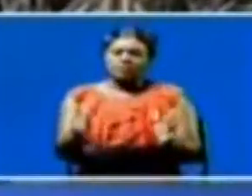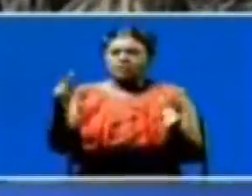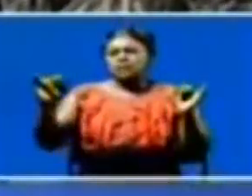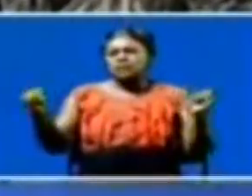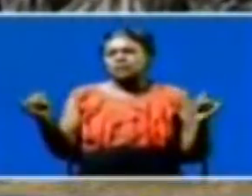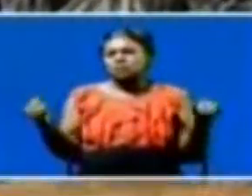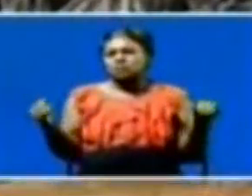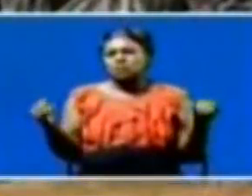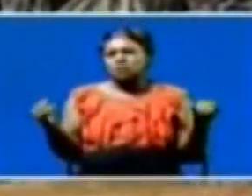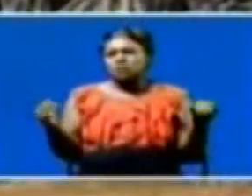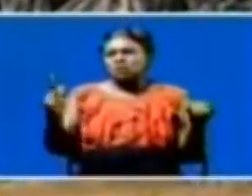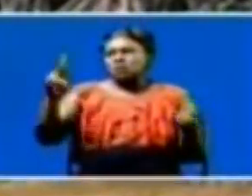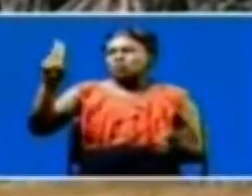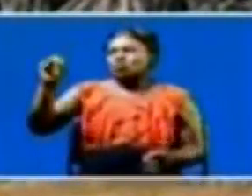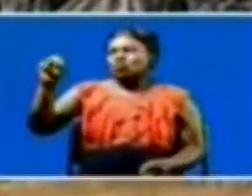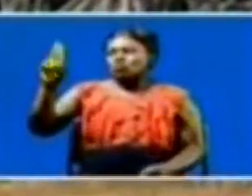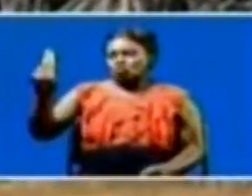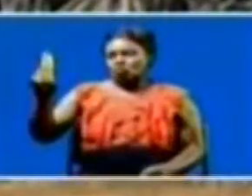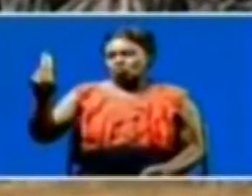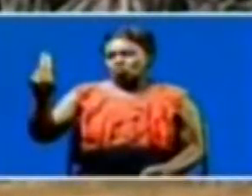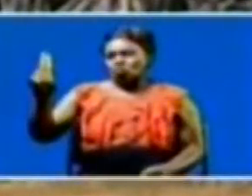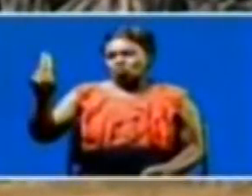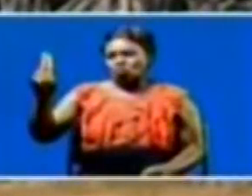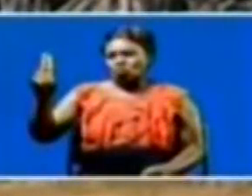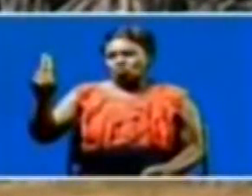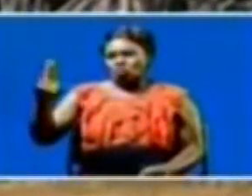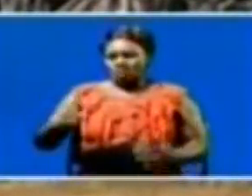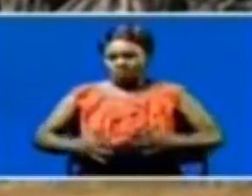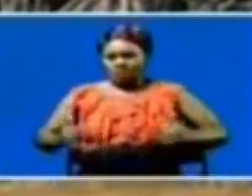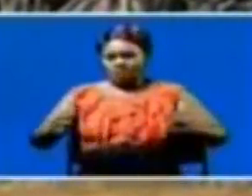Kuno, eneo bunge la Mbalambala, kaunti ya Garissa.